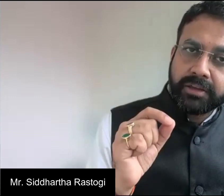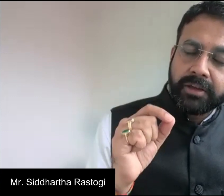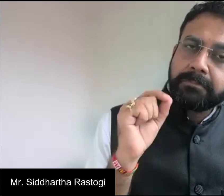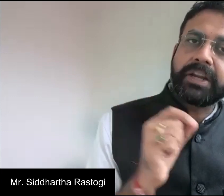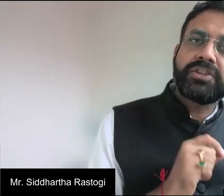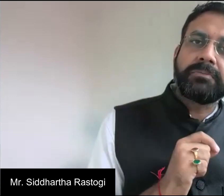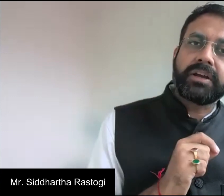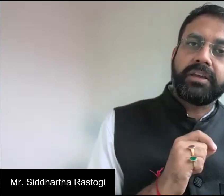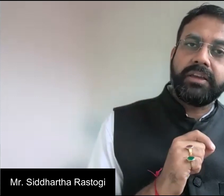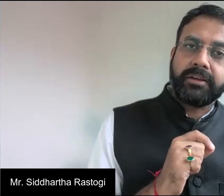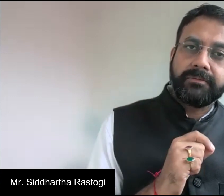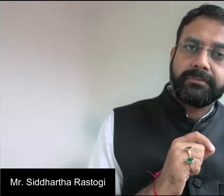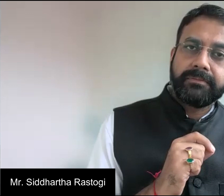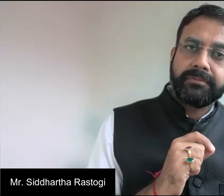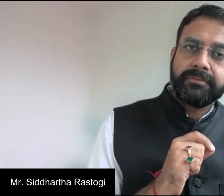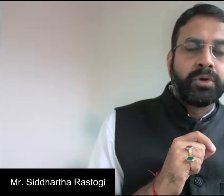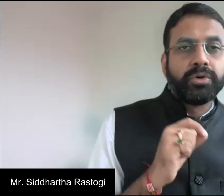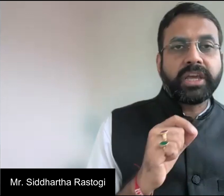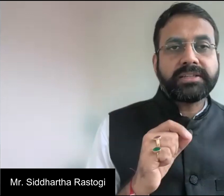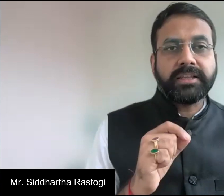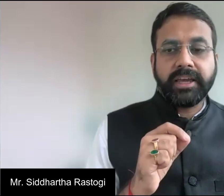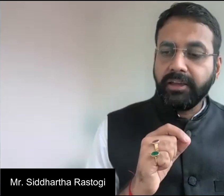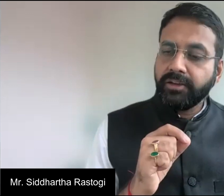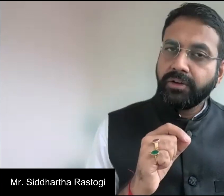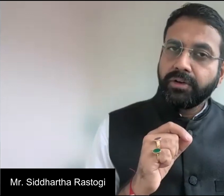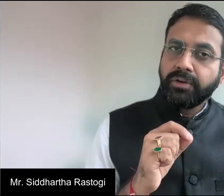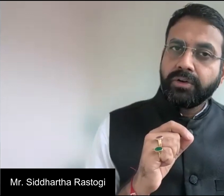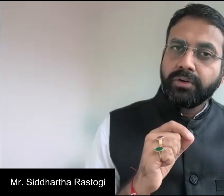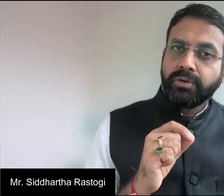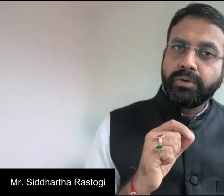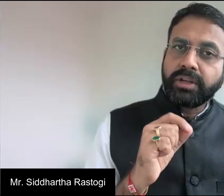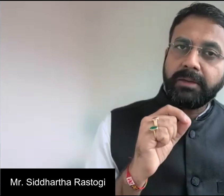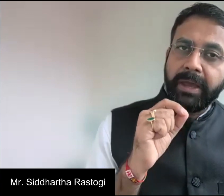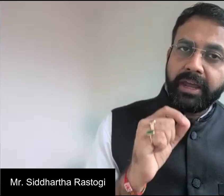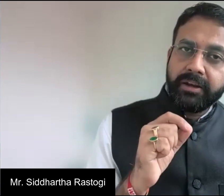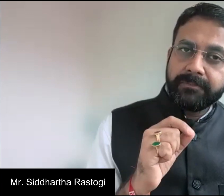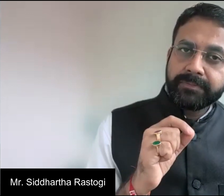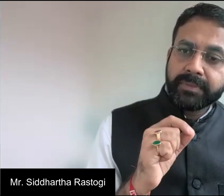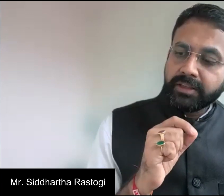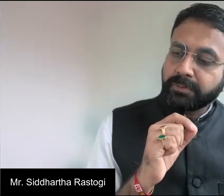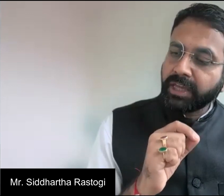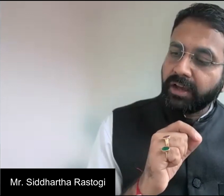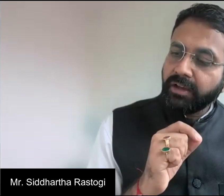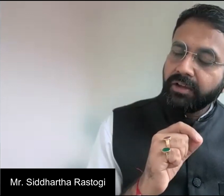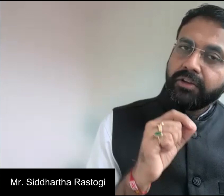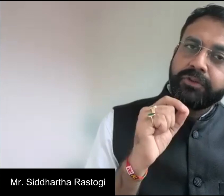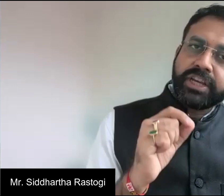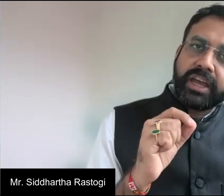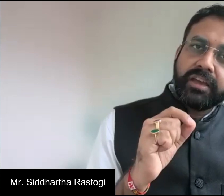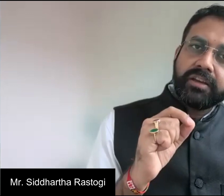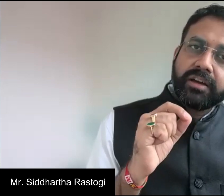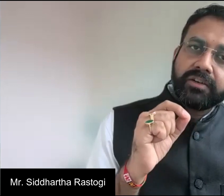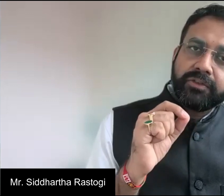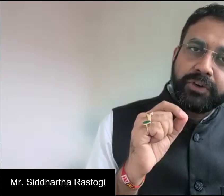वक्त परिश्रम कर रही हैं। उनके साथ हैं उनकी बहन स्मिता